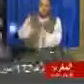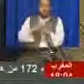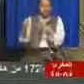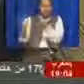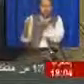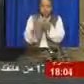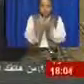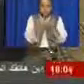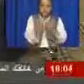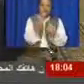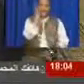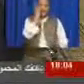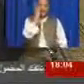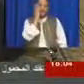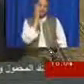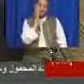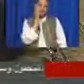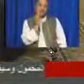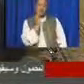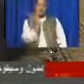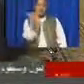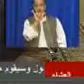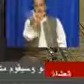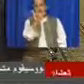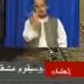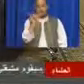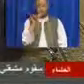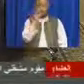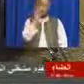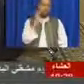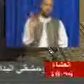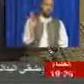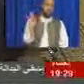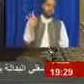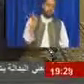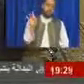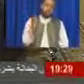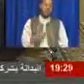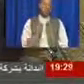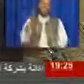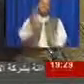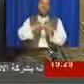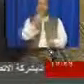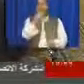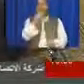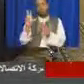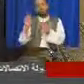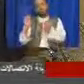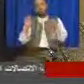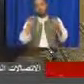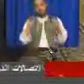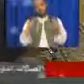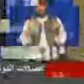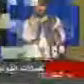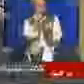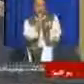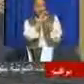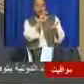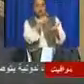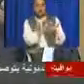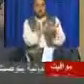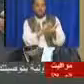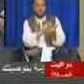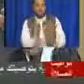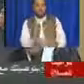كان هو منتفع منه لكن كانوا مهمشين فلا نريد ان نعيد المسائل المحاصصه والقبليه